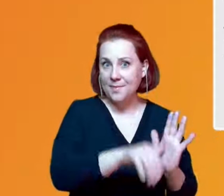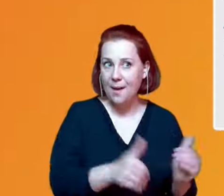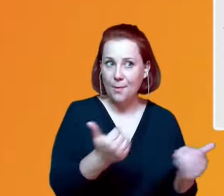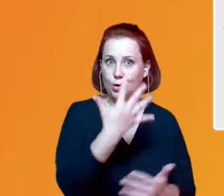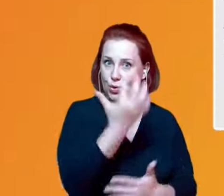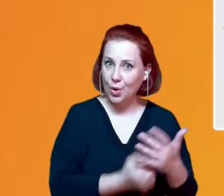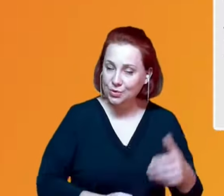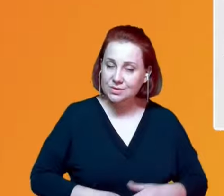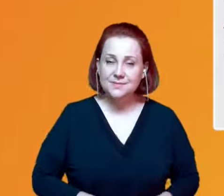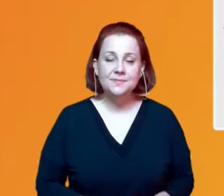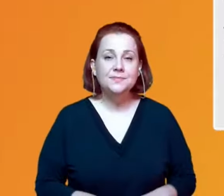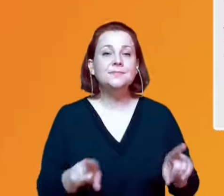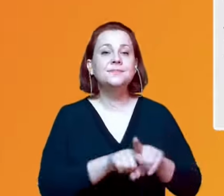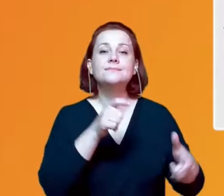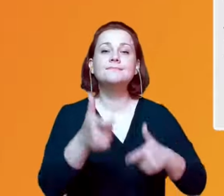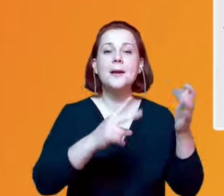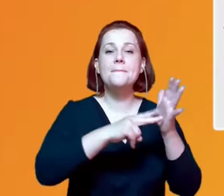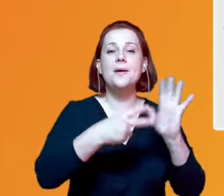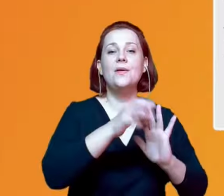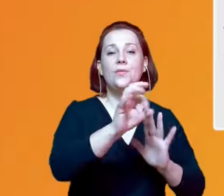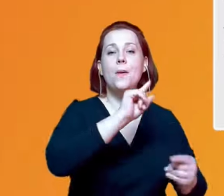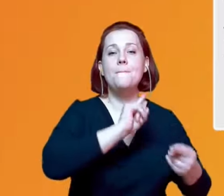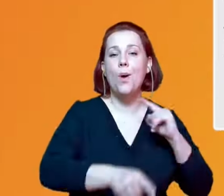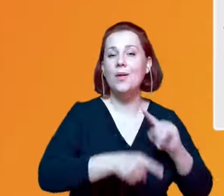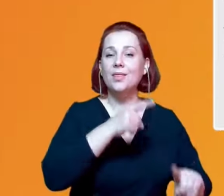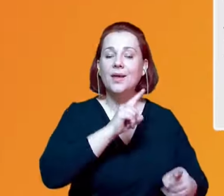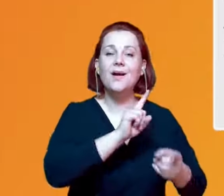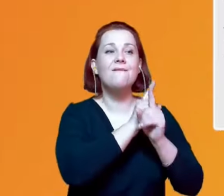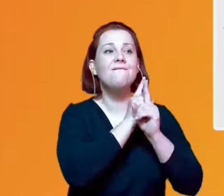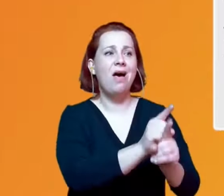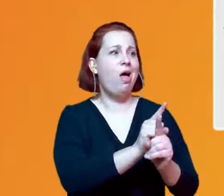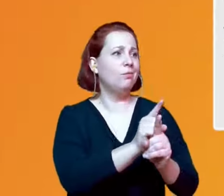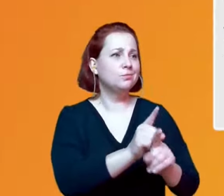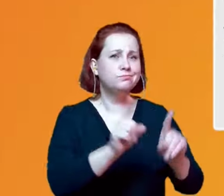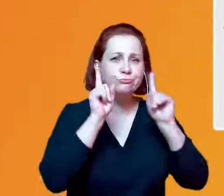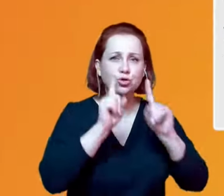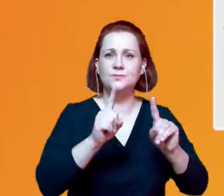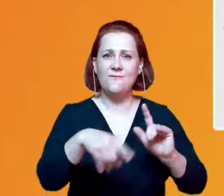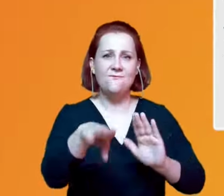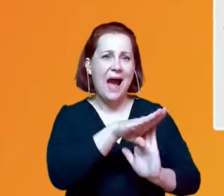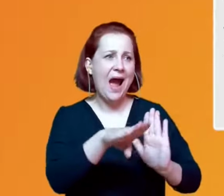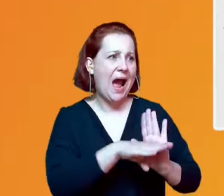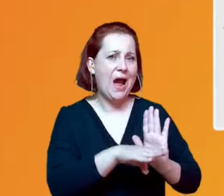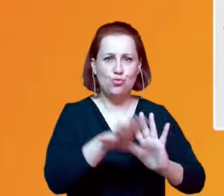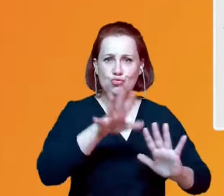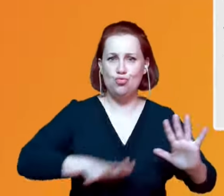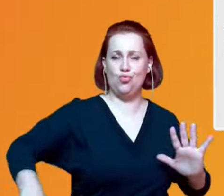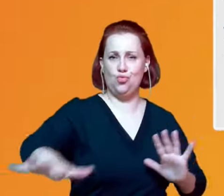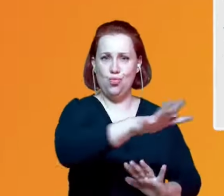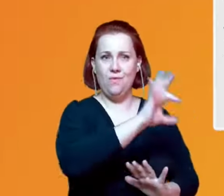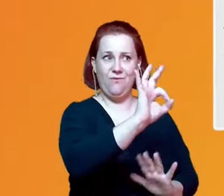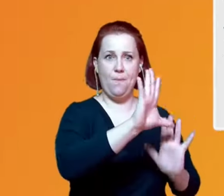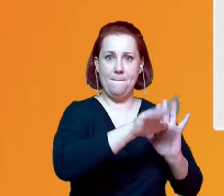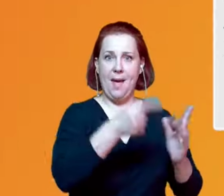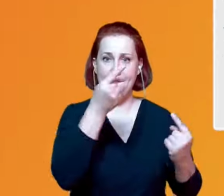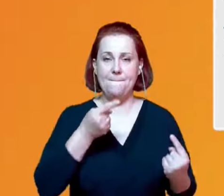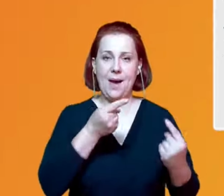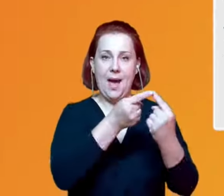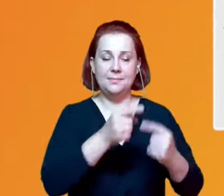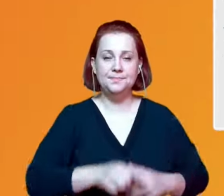aby planować swoją politykę zgodnie z rzeczywistymi warunkami, które zachodzą w ich miastach.